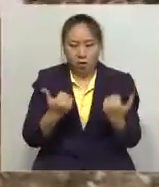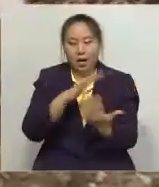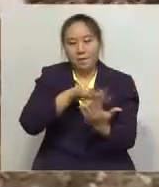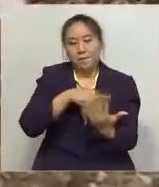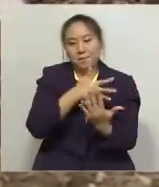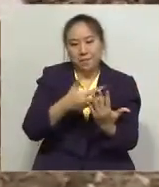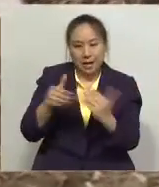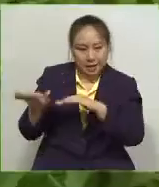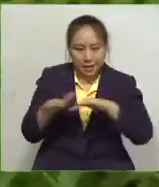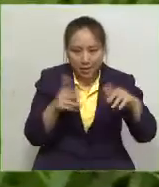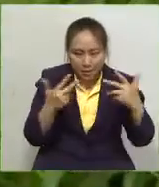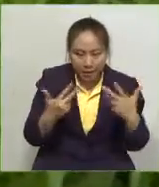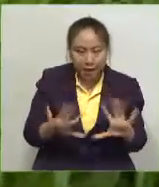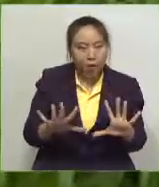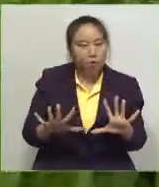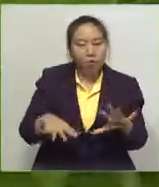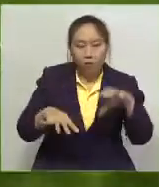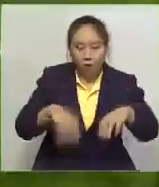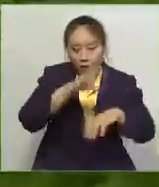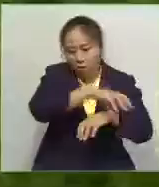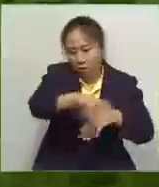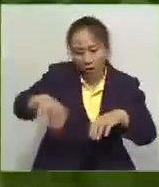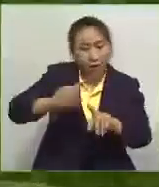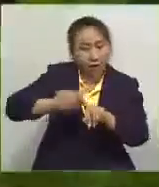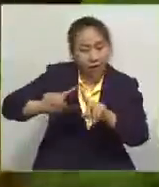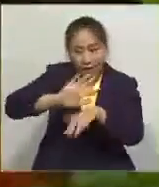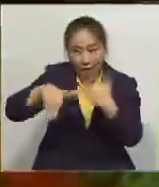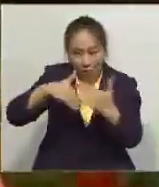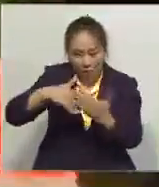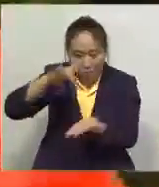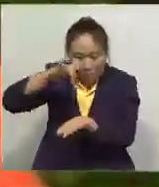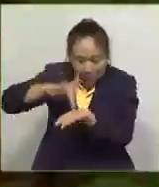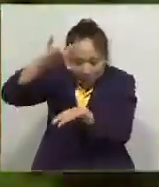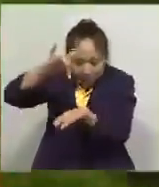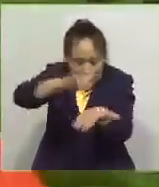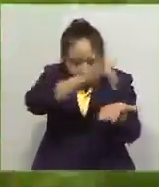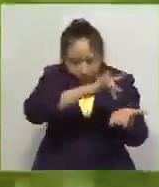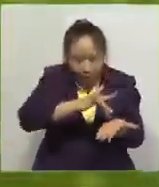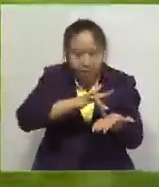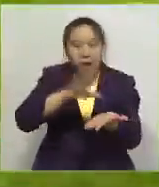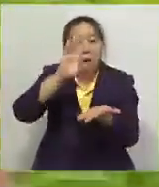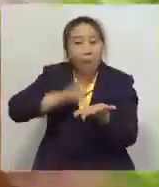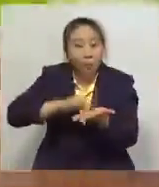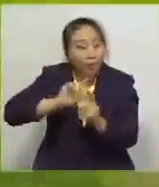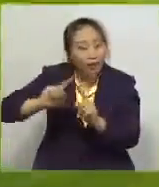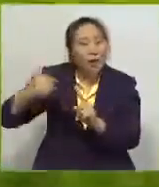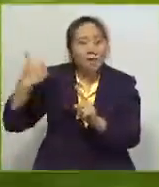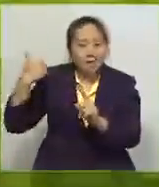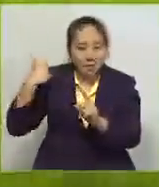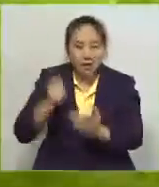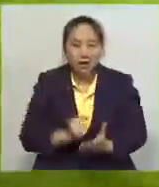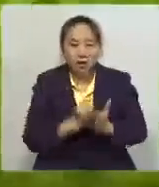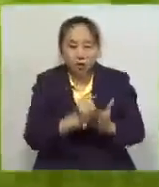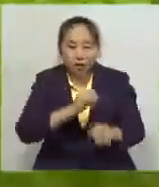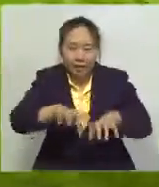ผนไว้เรียบร้อยแล้วทั้งโพรงฝายทุกจุดได้มีข้อมูลและพิกัดทุกอย่างเพื่อให้การดำเนินการปรับคืนสภาพให้ทรัพย